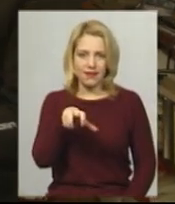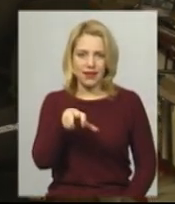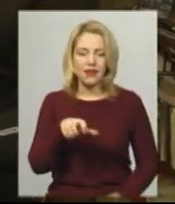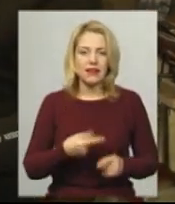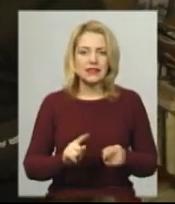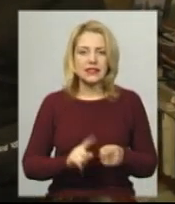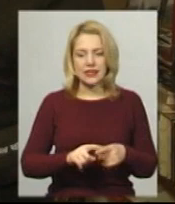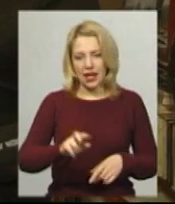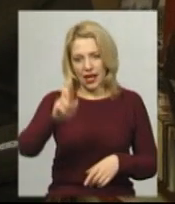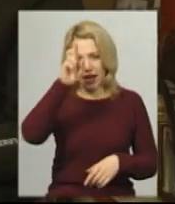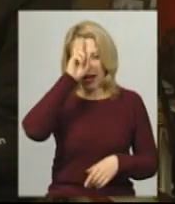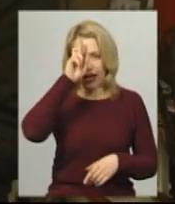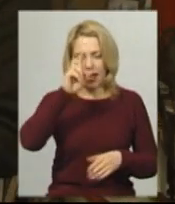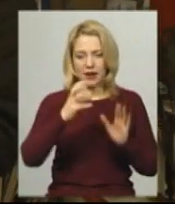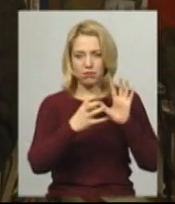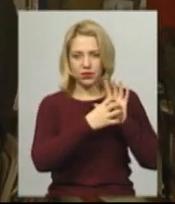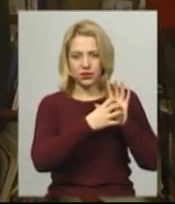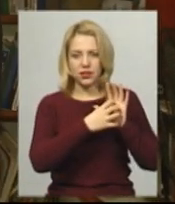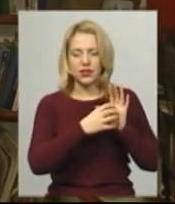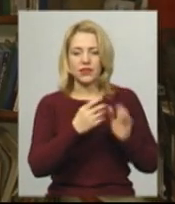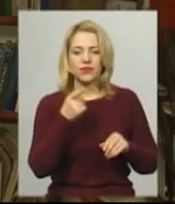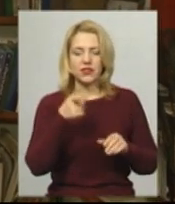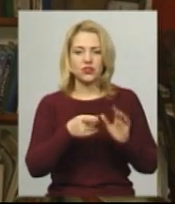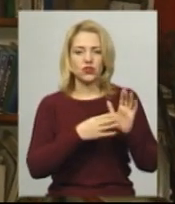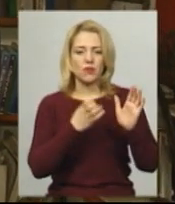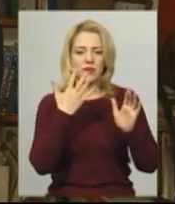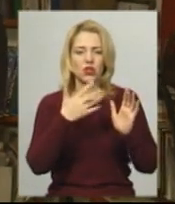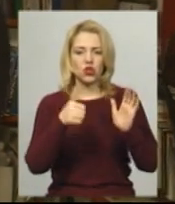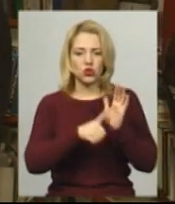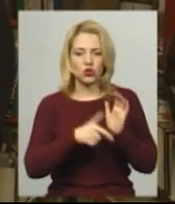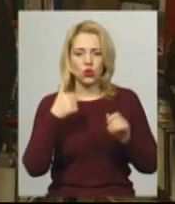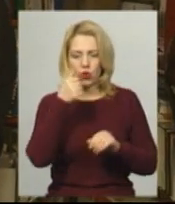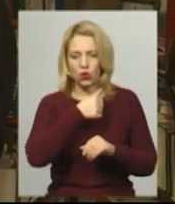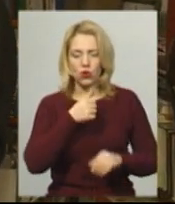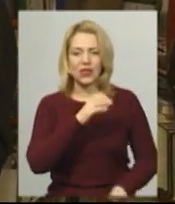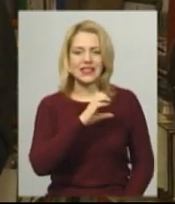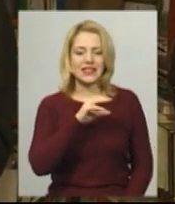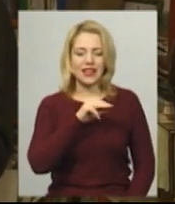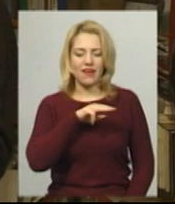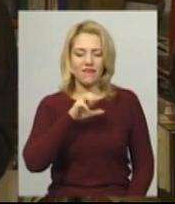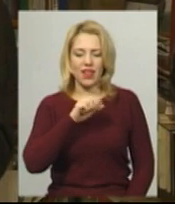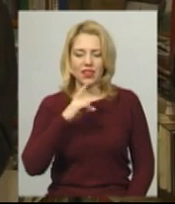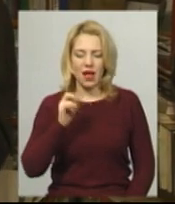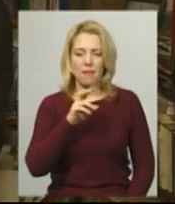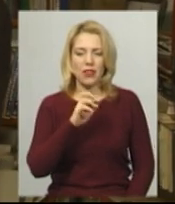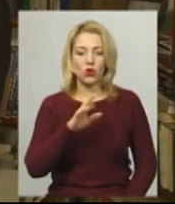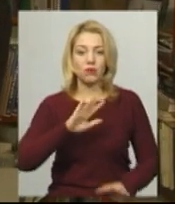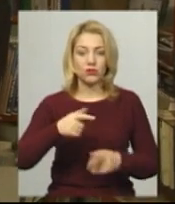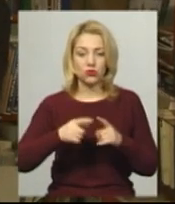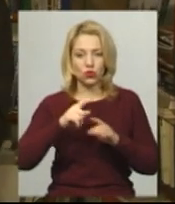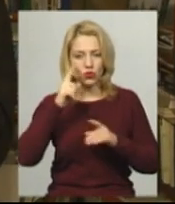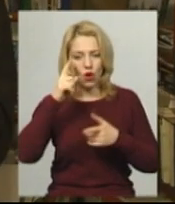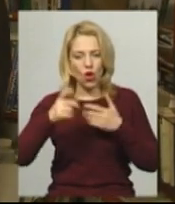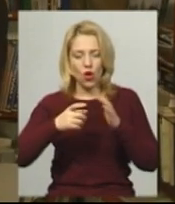герб польського короля з 1576 року Стефана Баторія. І після того дослідження ми знайшли тут